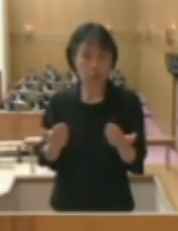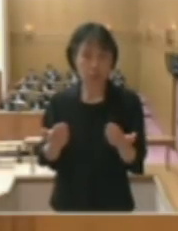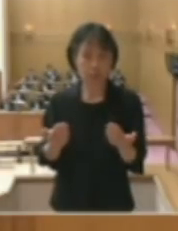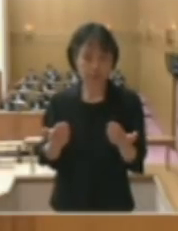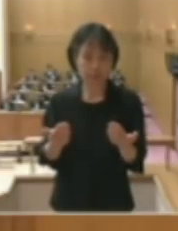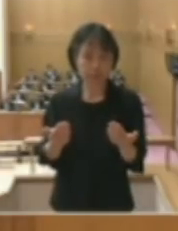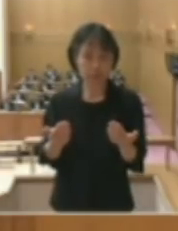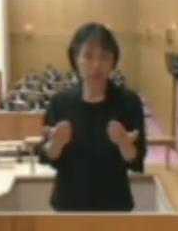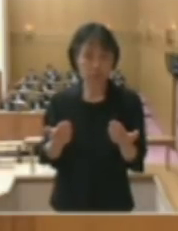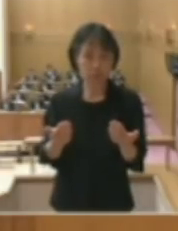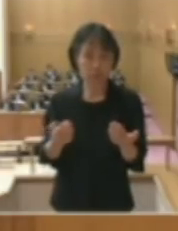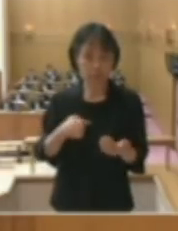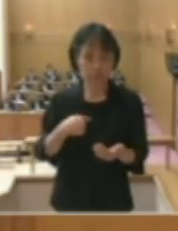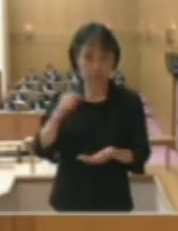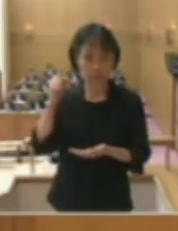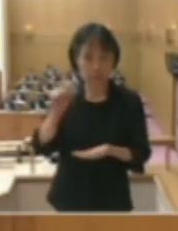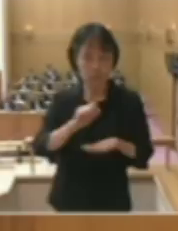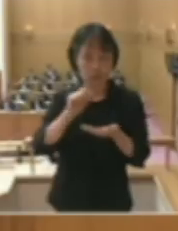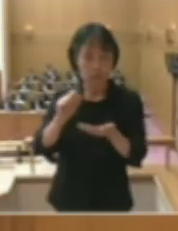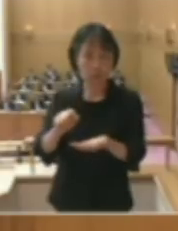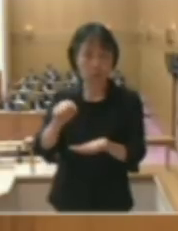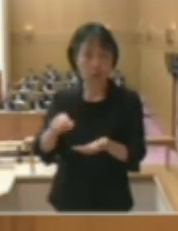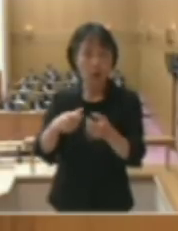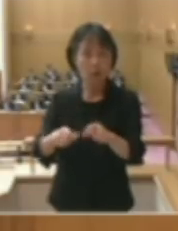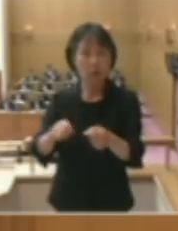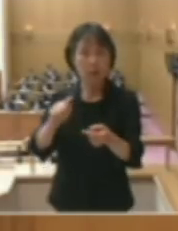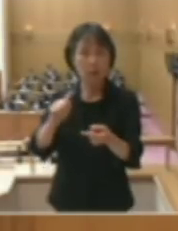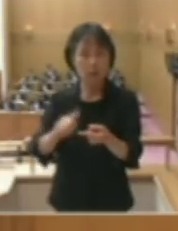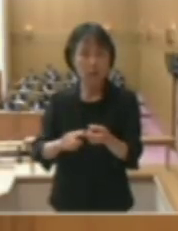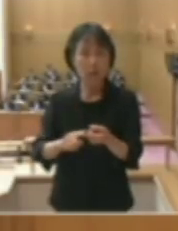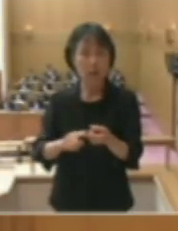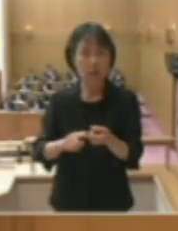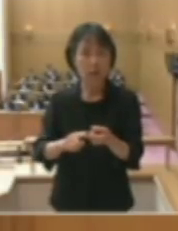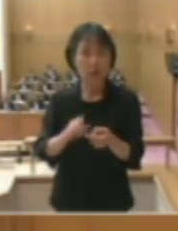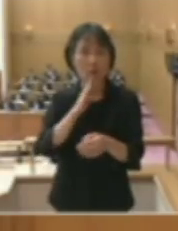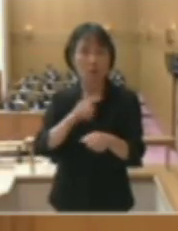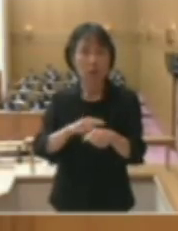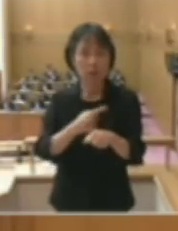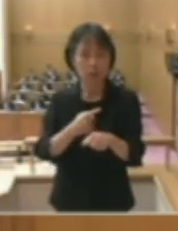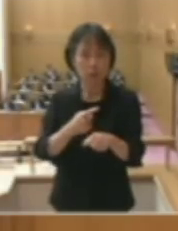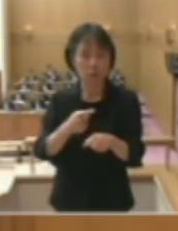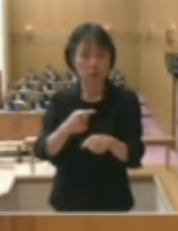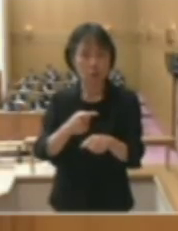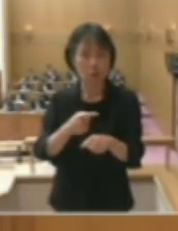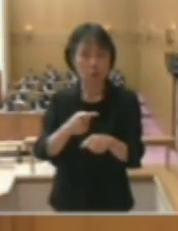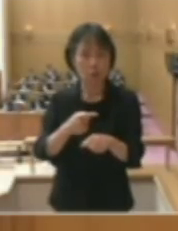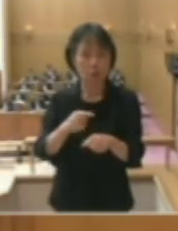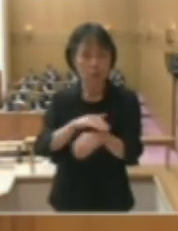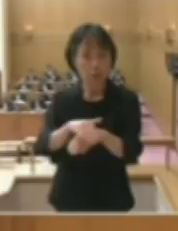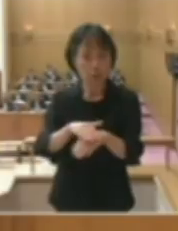言したい点は、市長、具体的に本質追求の重要性を説くべき